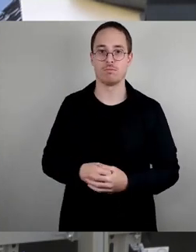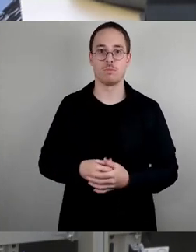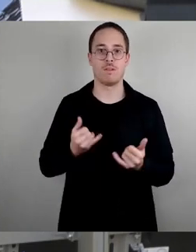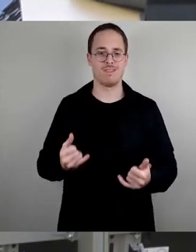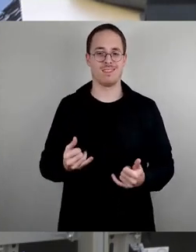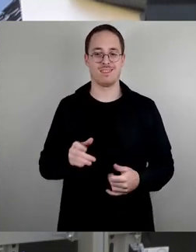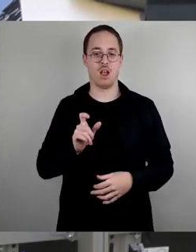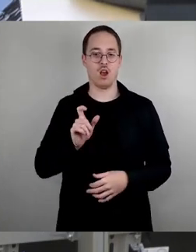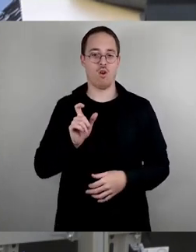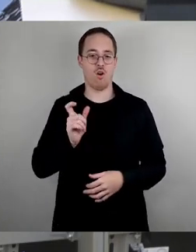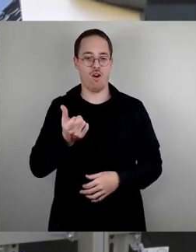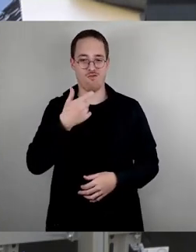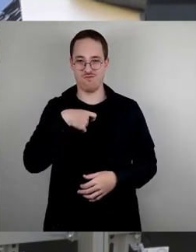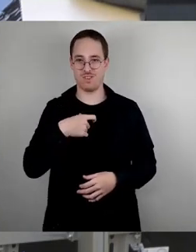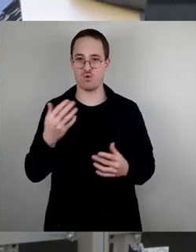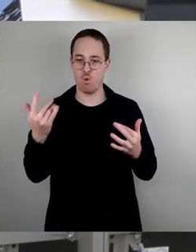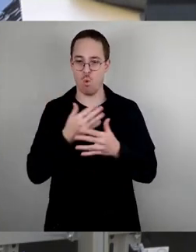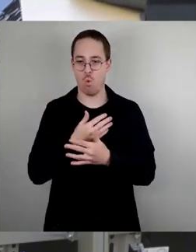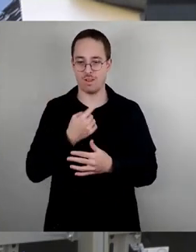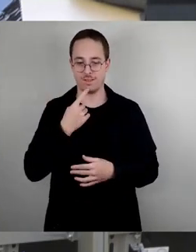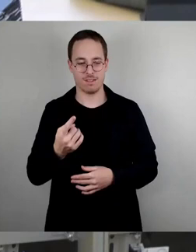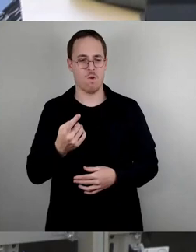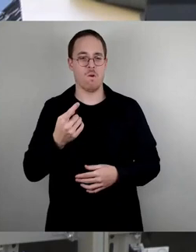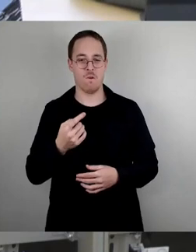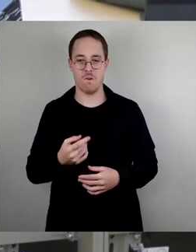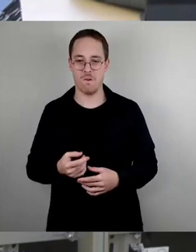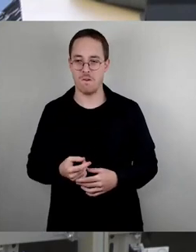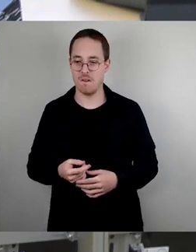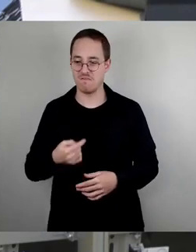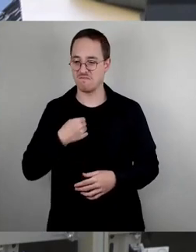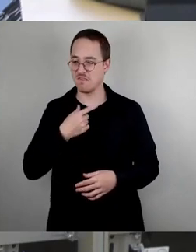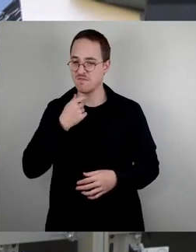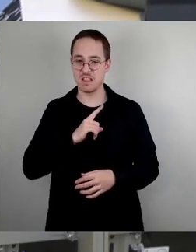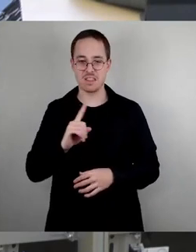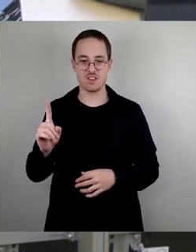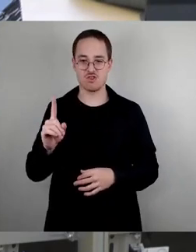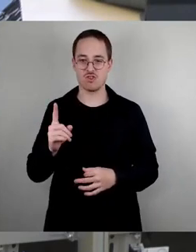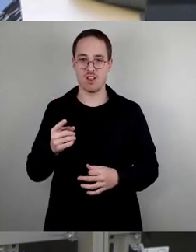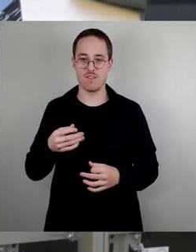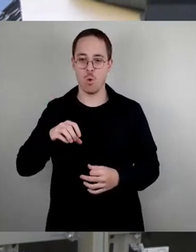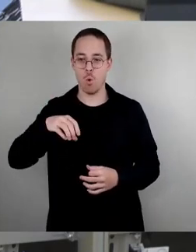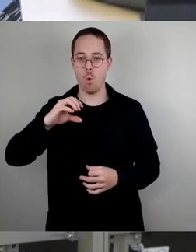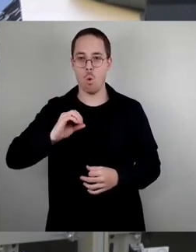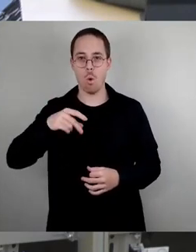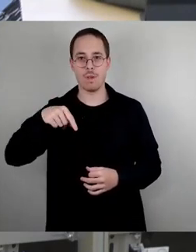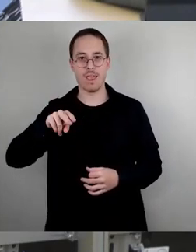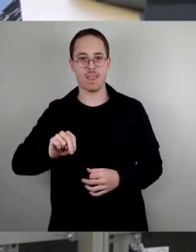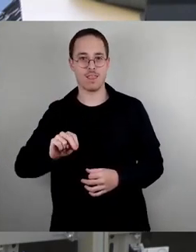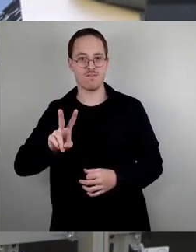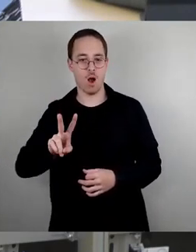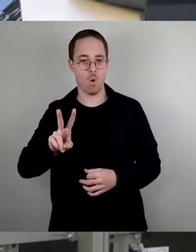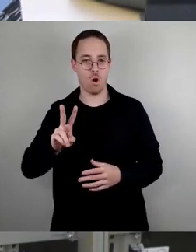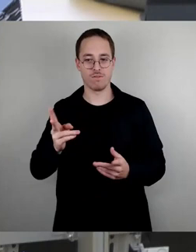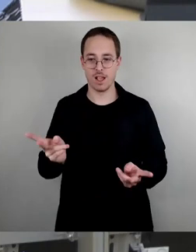des ÖPNV, ist wirklich ein bisschen frech. Wenn man gleichzeitig sagt, wir wollen die Grundstückseingriffe minimieren, denn beides zusammen werden Sie in